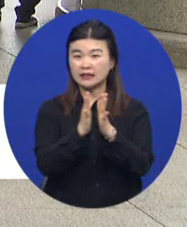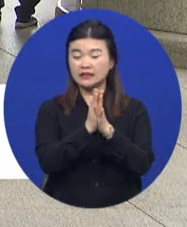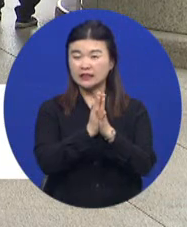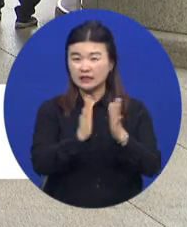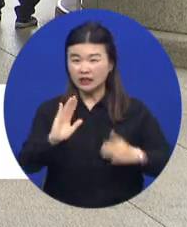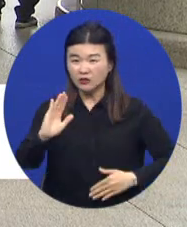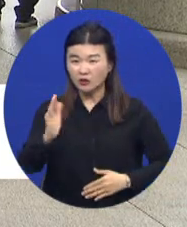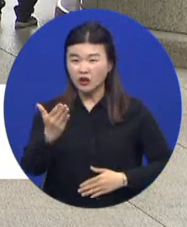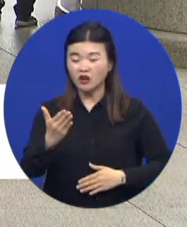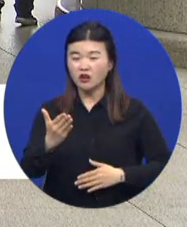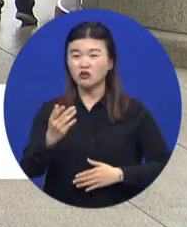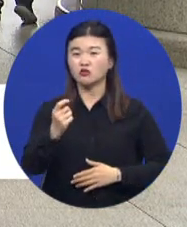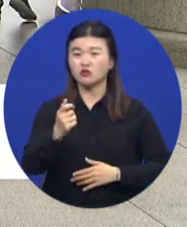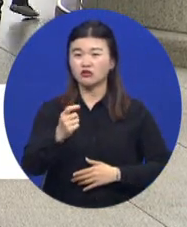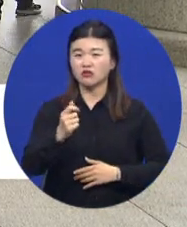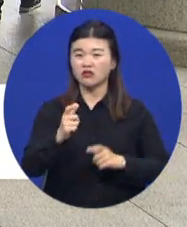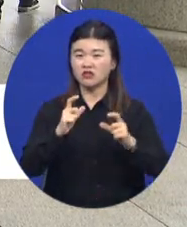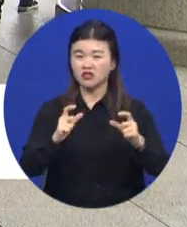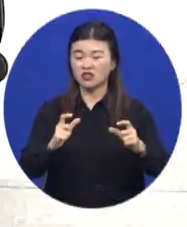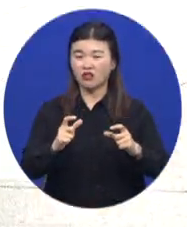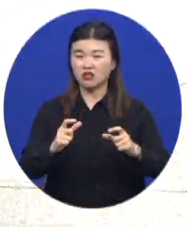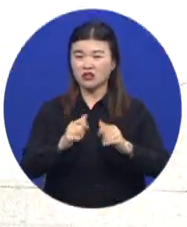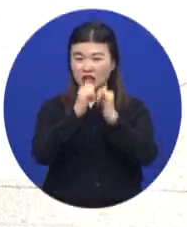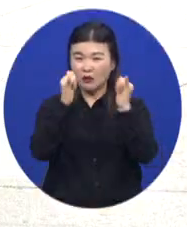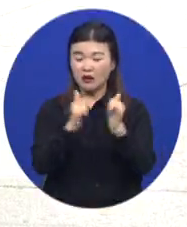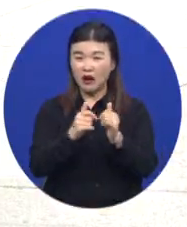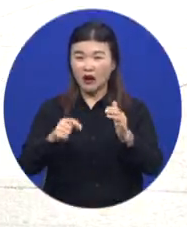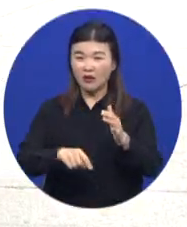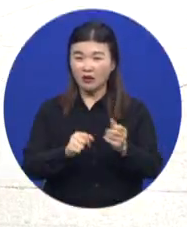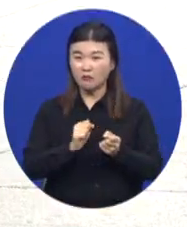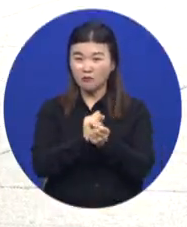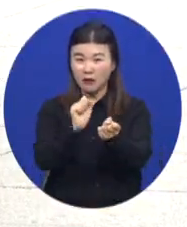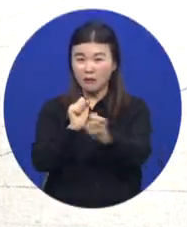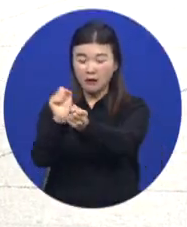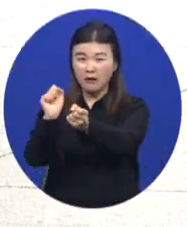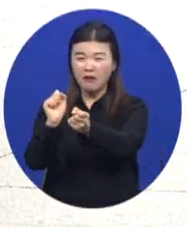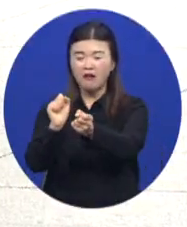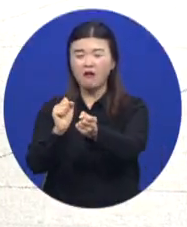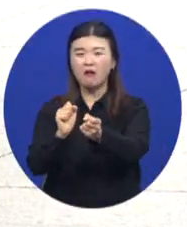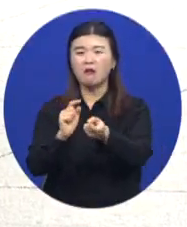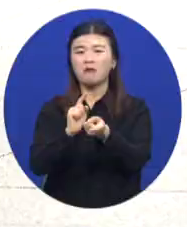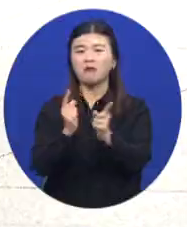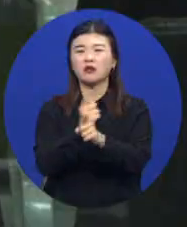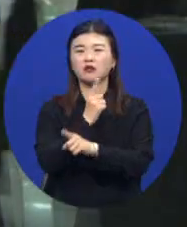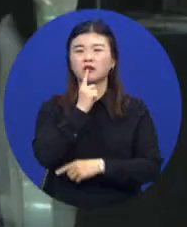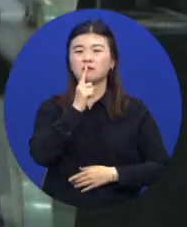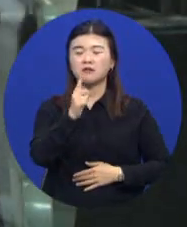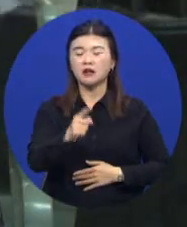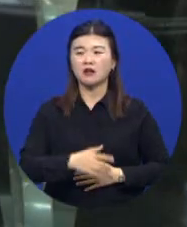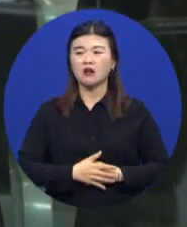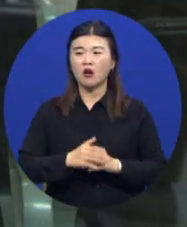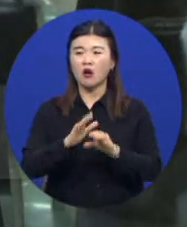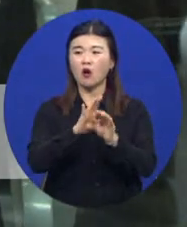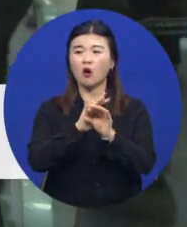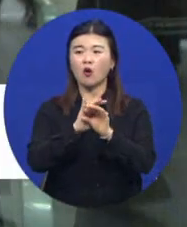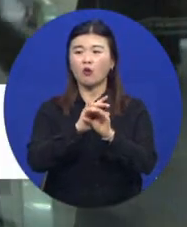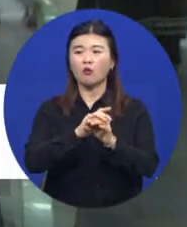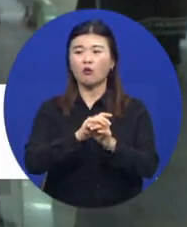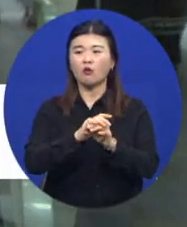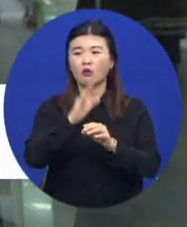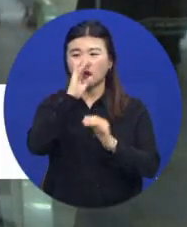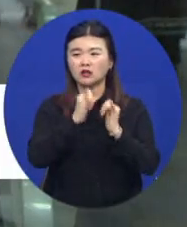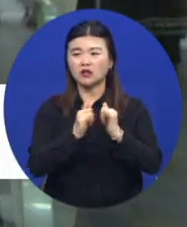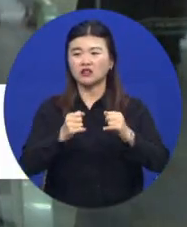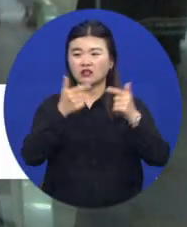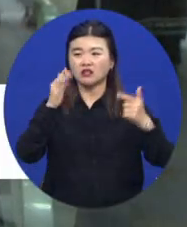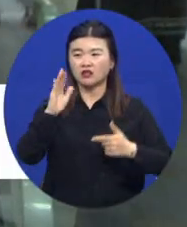시작돼 점차 지역 사회 안에서 확산되는 N차 감염으로 바뀌고 있는 것입니다. 코로나 환자 많이 늘어난다